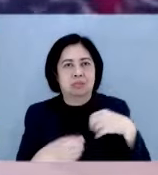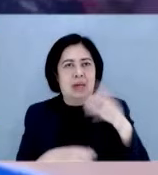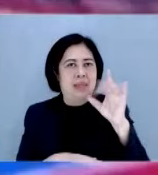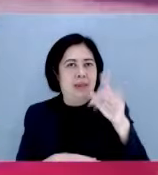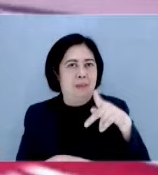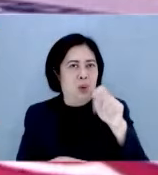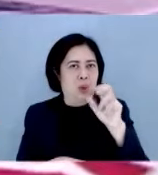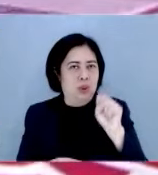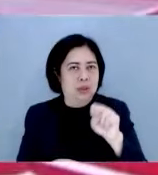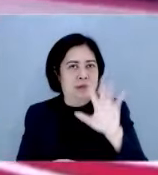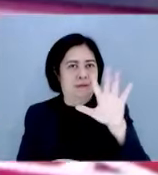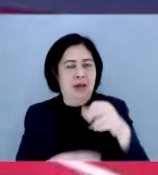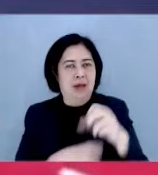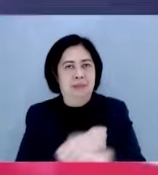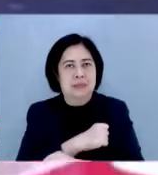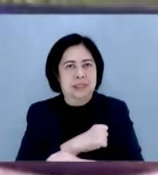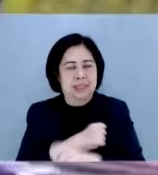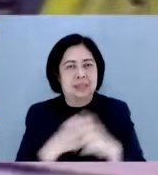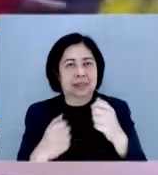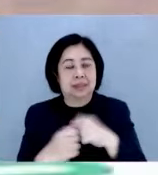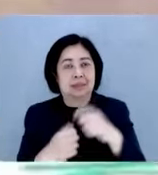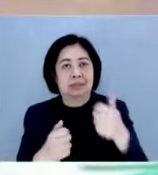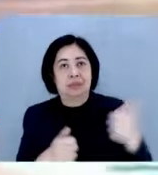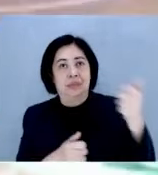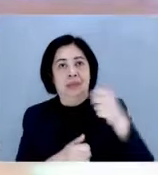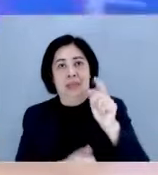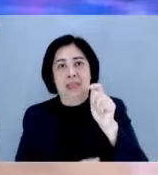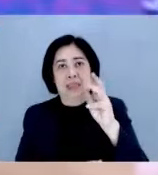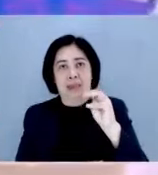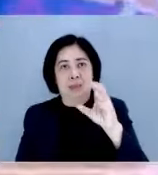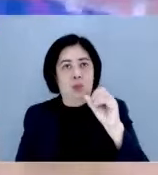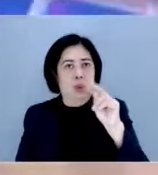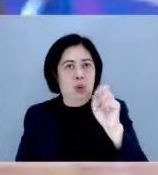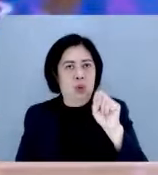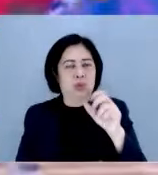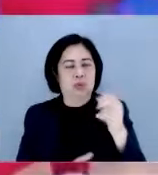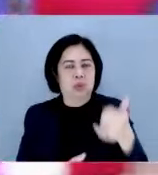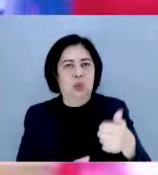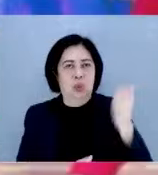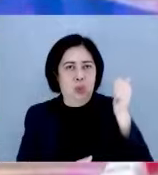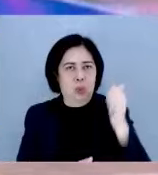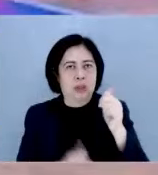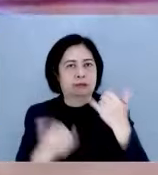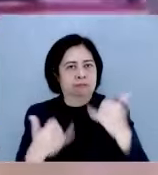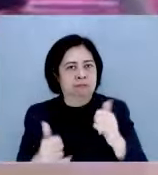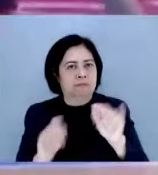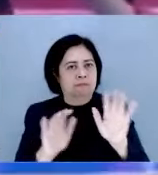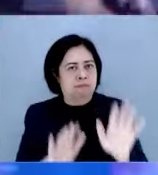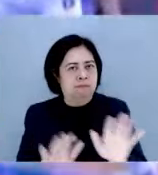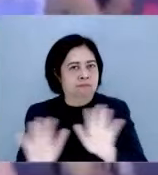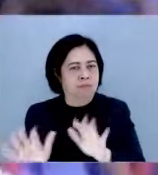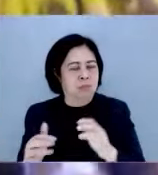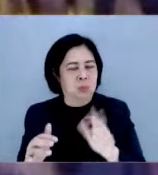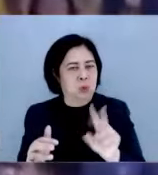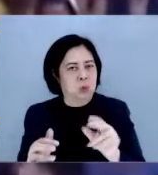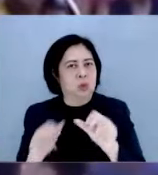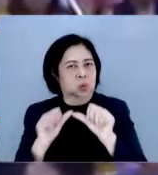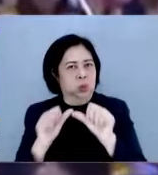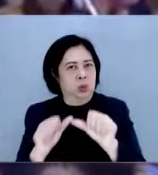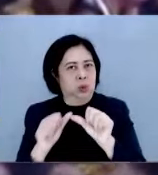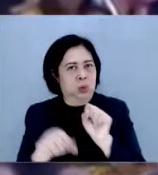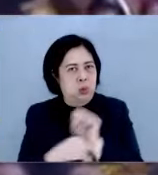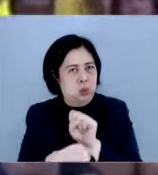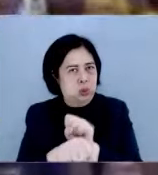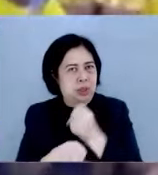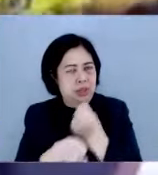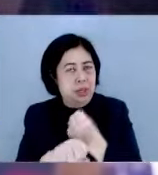5 steals. Para kay head coach Tim Cole, bagamat galing sila sa panalo, ay hindi pa rin sila pwedeng magpakumpiyansa. Kaya target